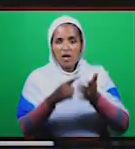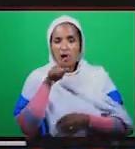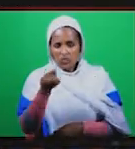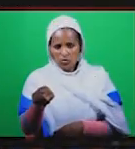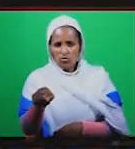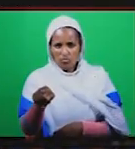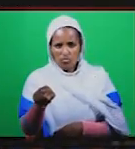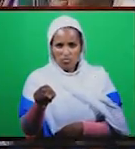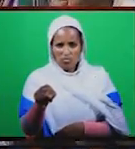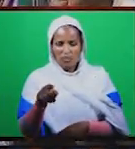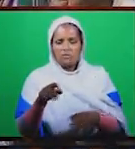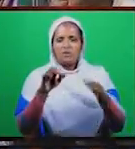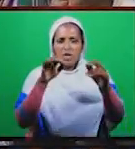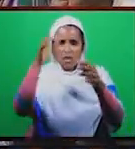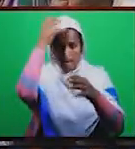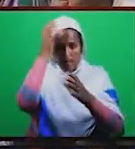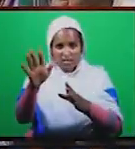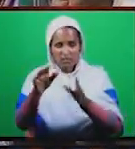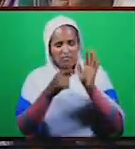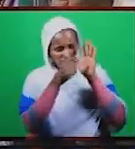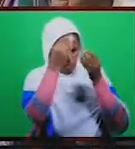ነው። ያንን ነው መዋጋት ያለባችሁ።